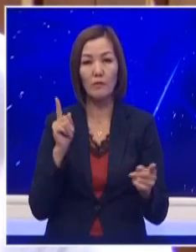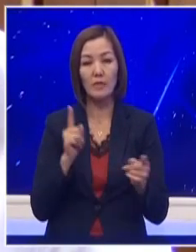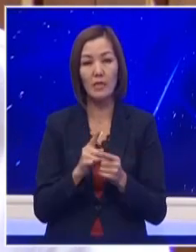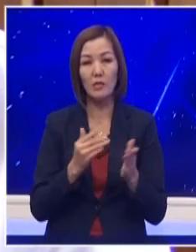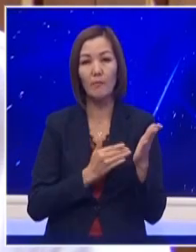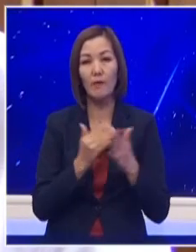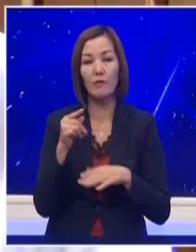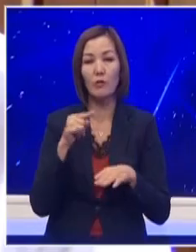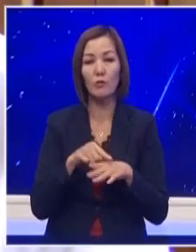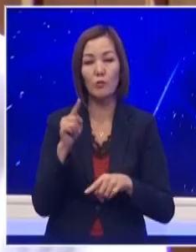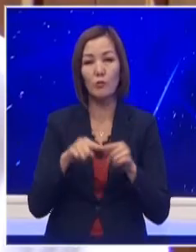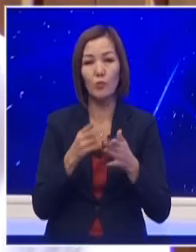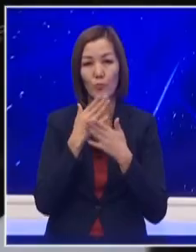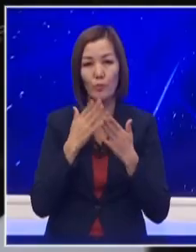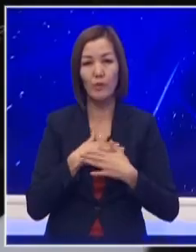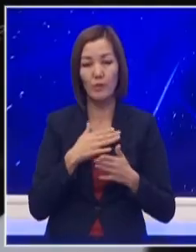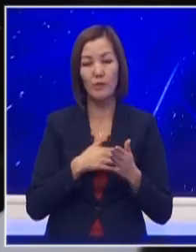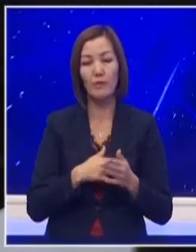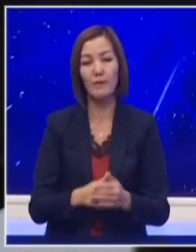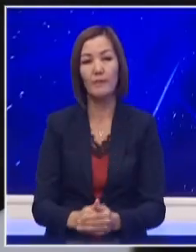повышают чувство патриотизма